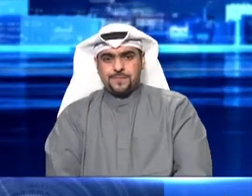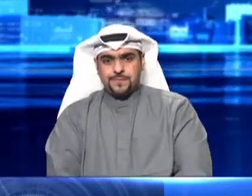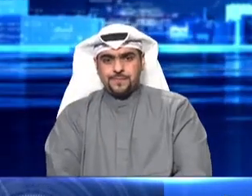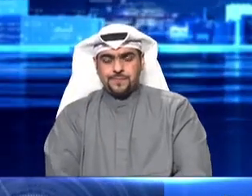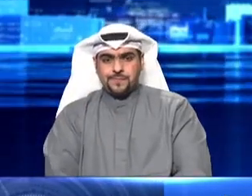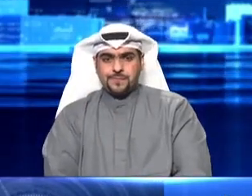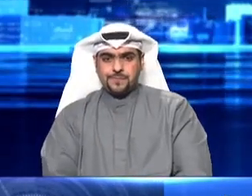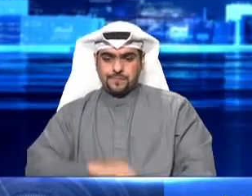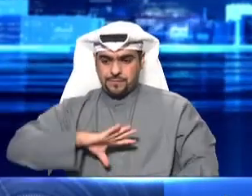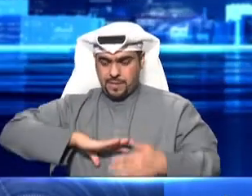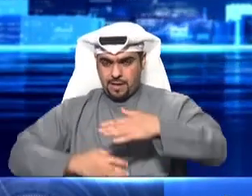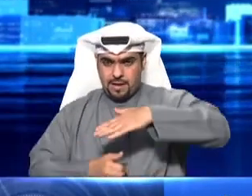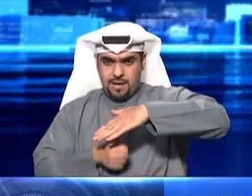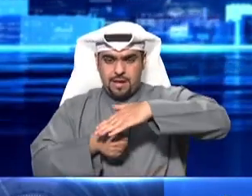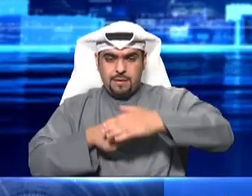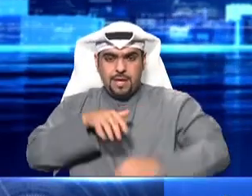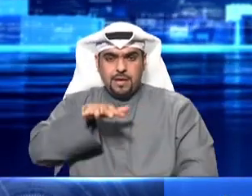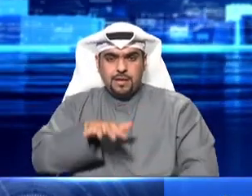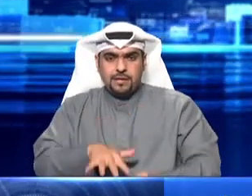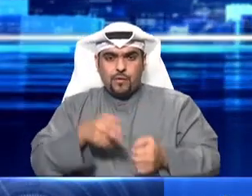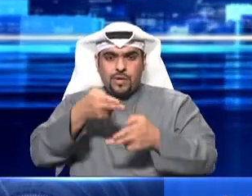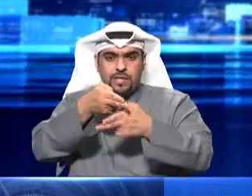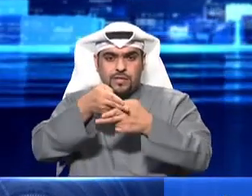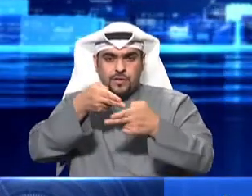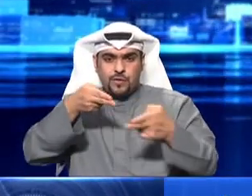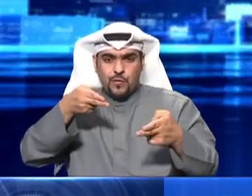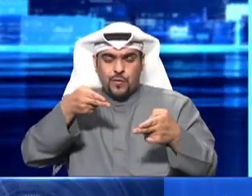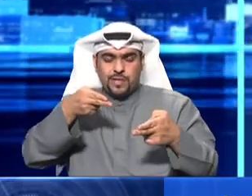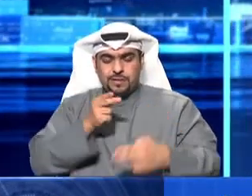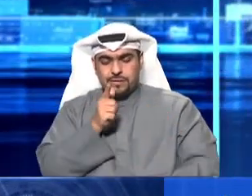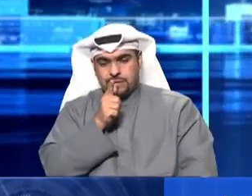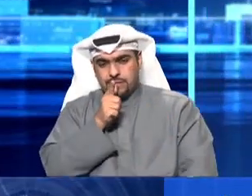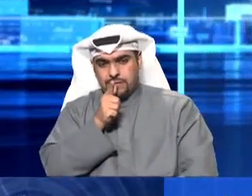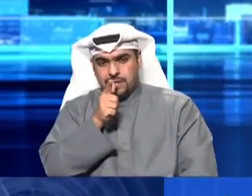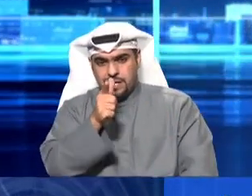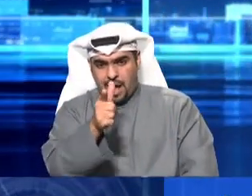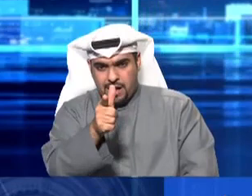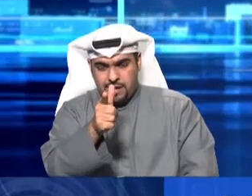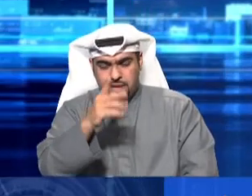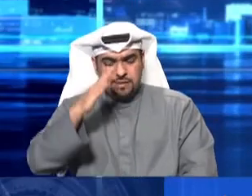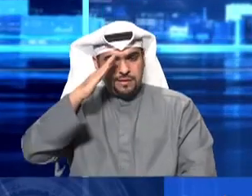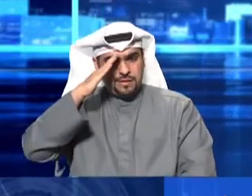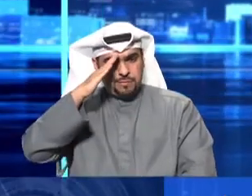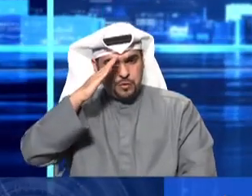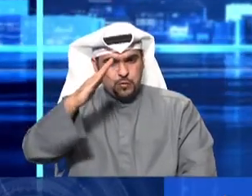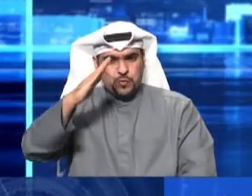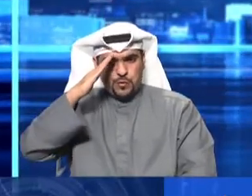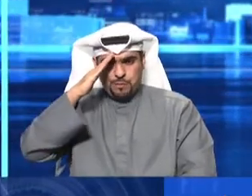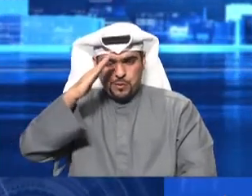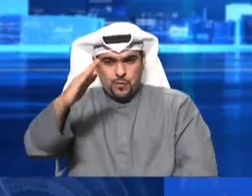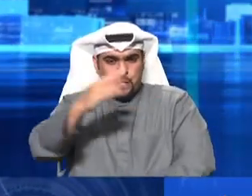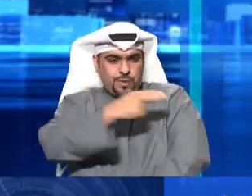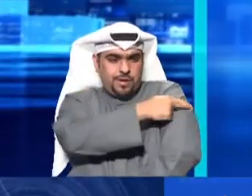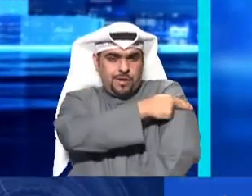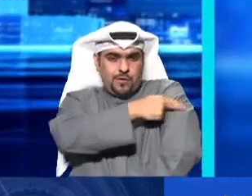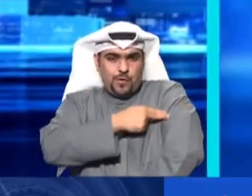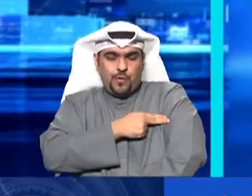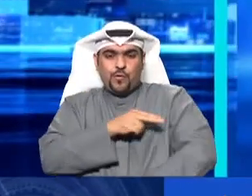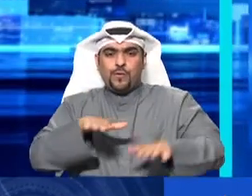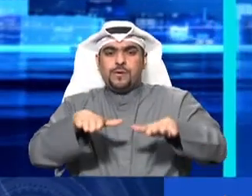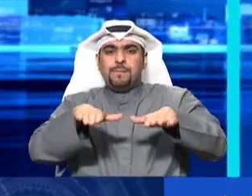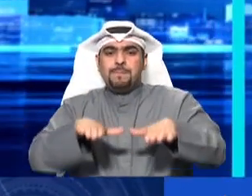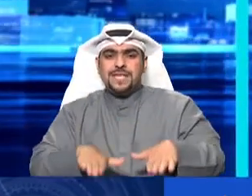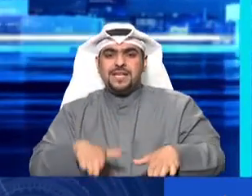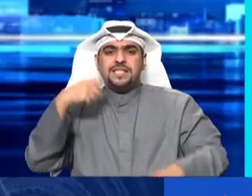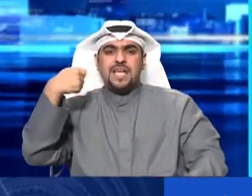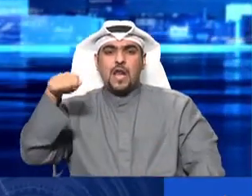عبر حضرة صاحب السمو أمير البلاد الشيخ نواف الأحمد الجابر الصباح حفظه الله ورعاه عن شكره وتقديره لما أبداه